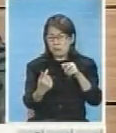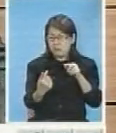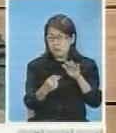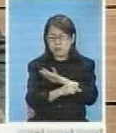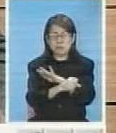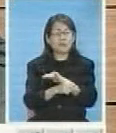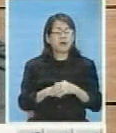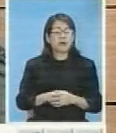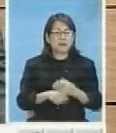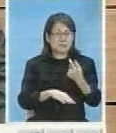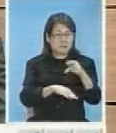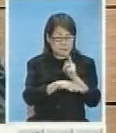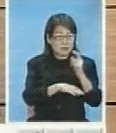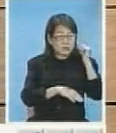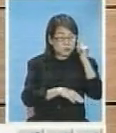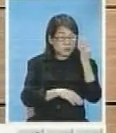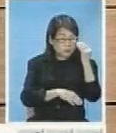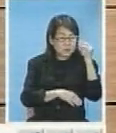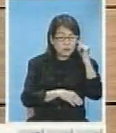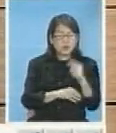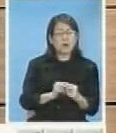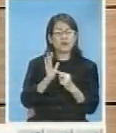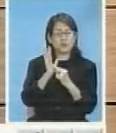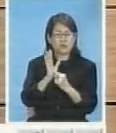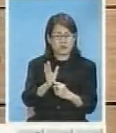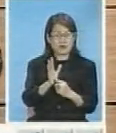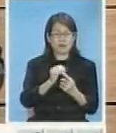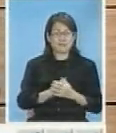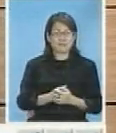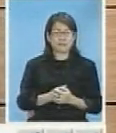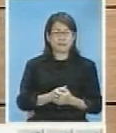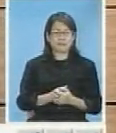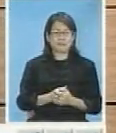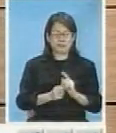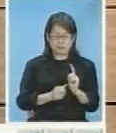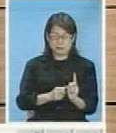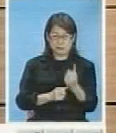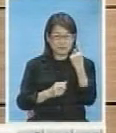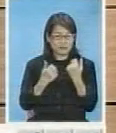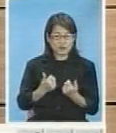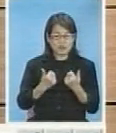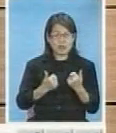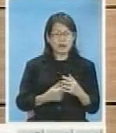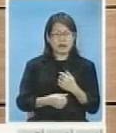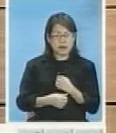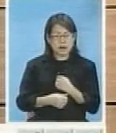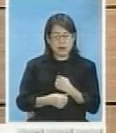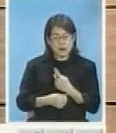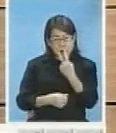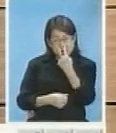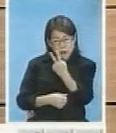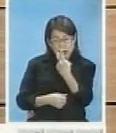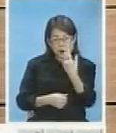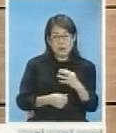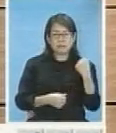ะไรครับท่านประธานครับตัวอย่างกรณีล่าสุดที่ผมไปค้นคว้าที่ไปดูมานะ